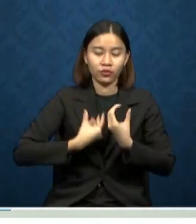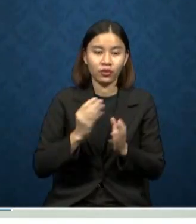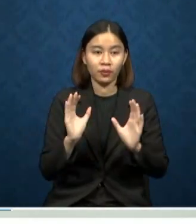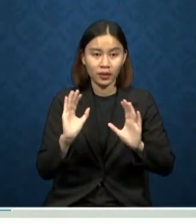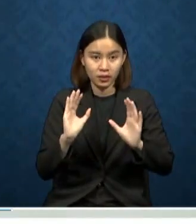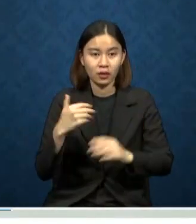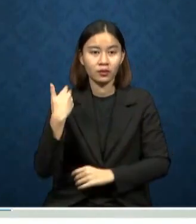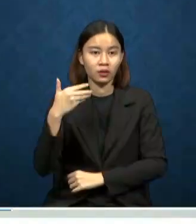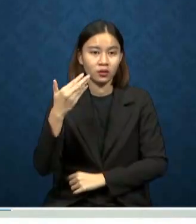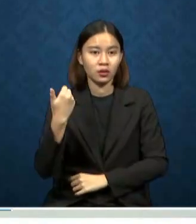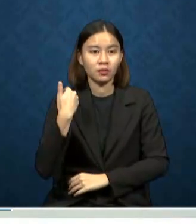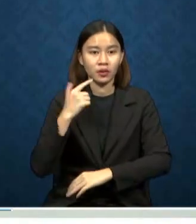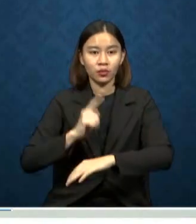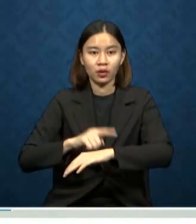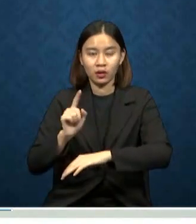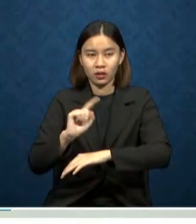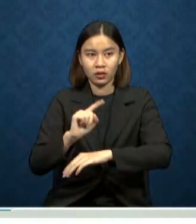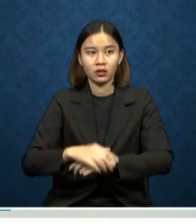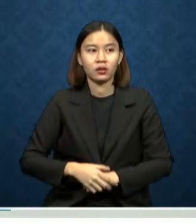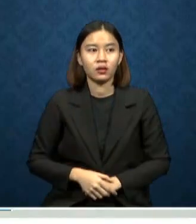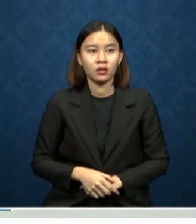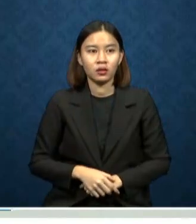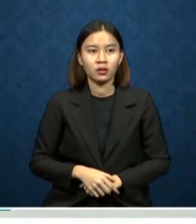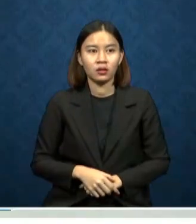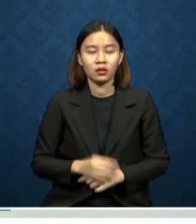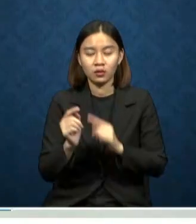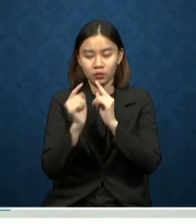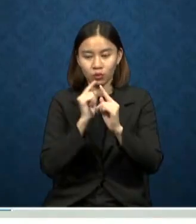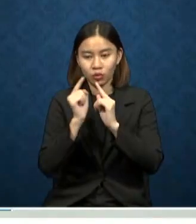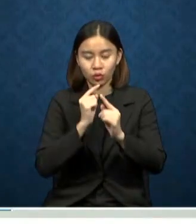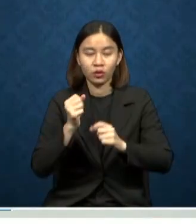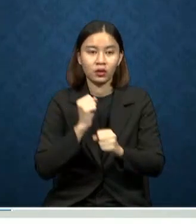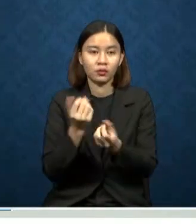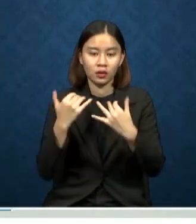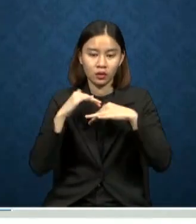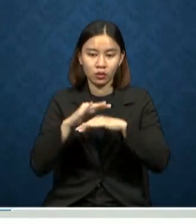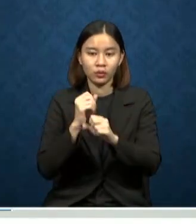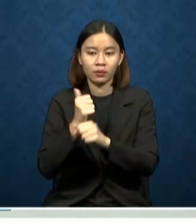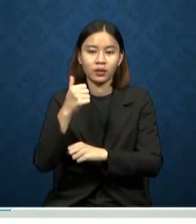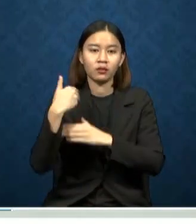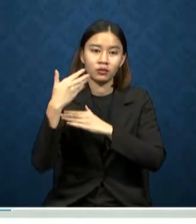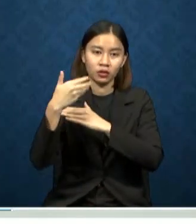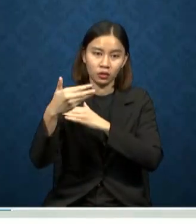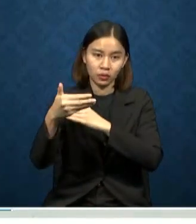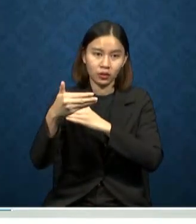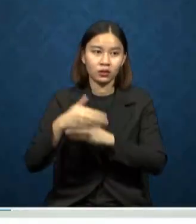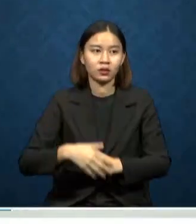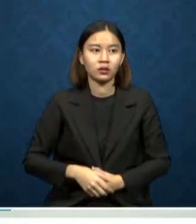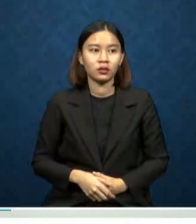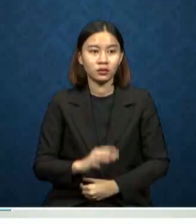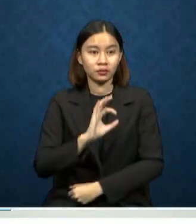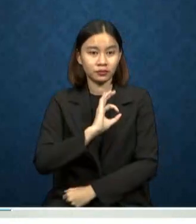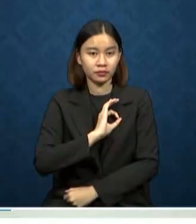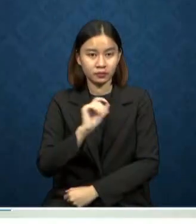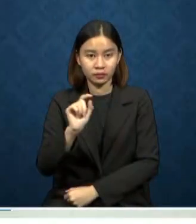หลังจากนี้ยังมีเวลาที่เราสามารถที่จะพูดคุยทำงานร่วมกันได้อีกต่อไปนะครับท่าน